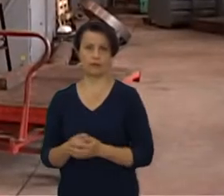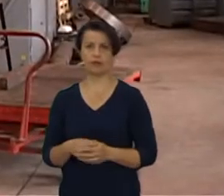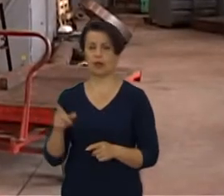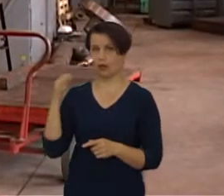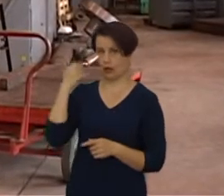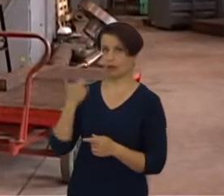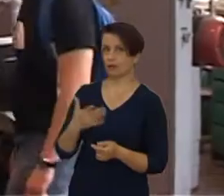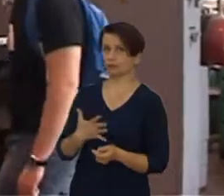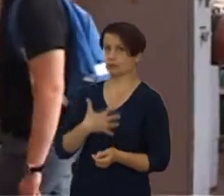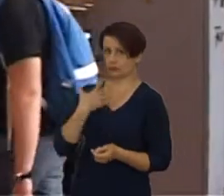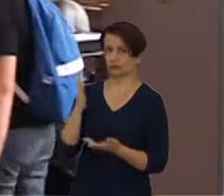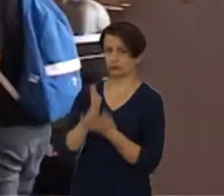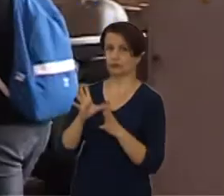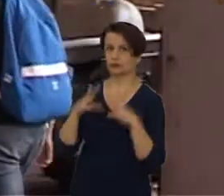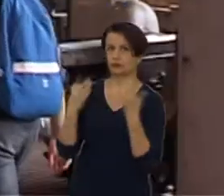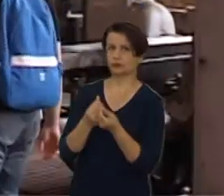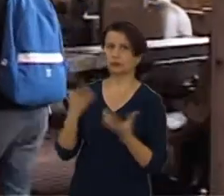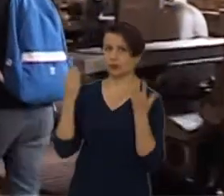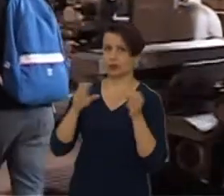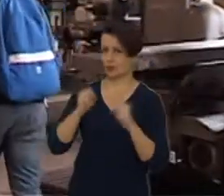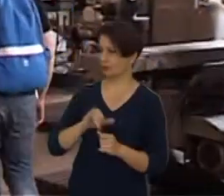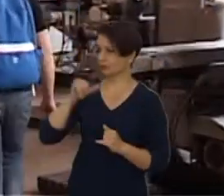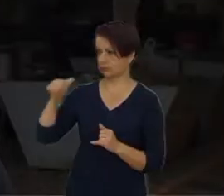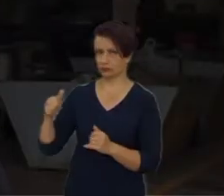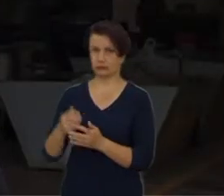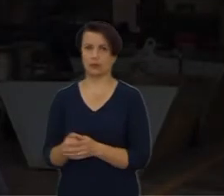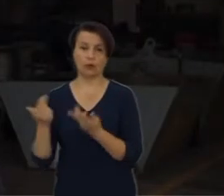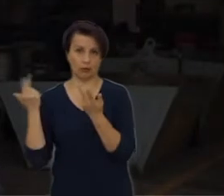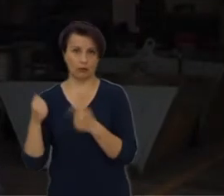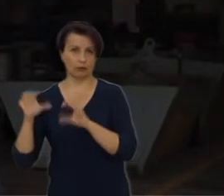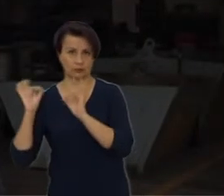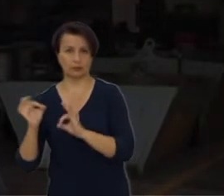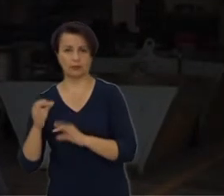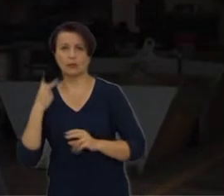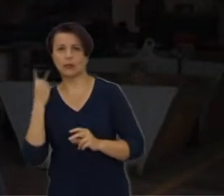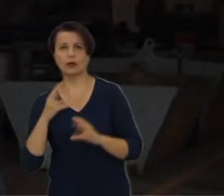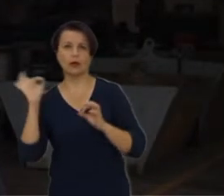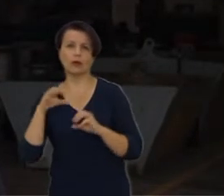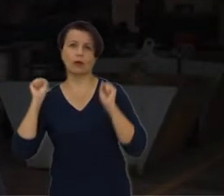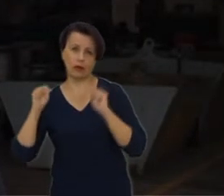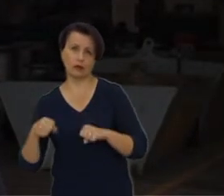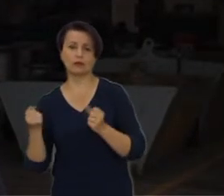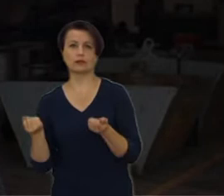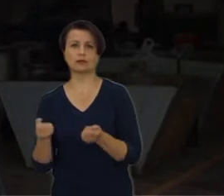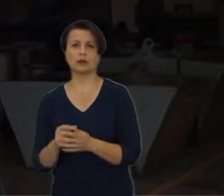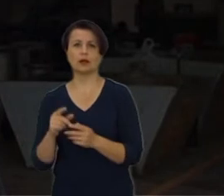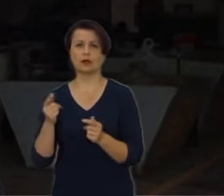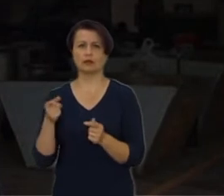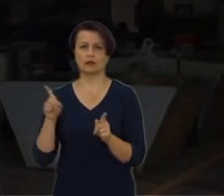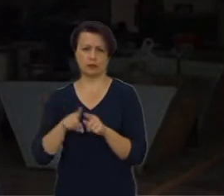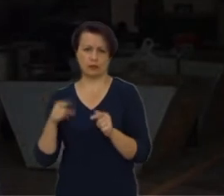panašaus. Ar manai, kad smagu, kad yra tokios šeimos dienos, kad galima apsilankyti gamybą? Taip, tikrai, nes pamatai, ką galima daryti